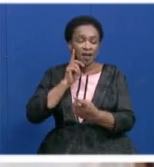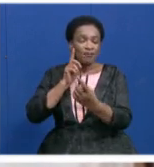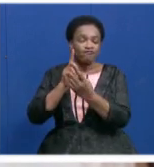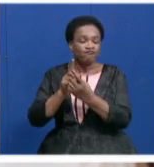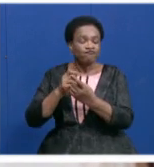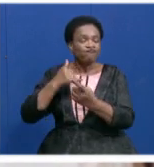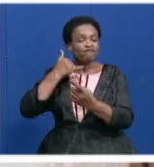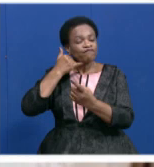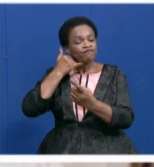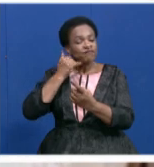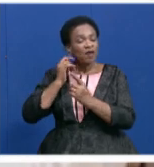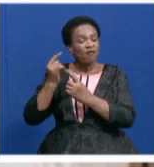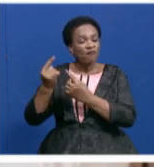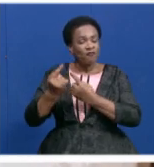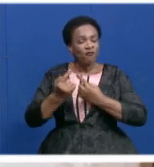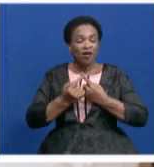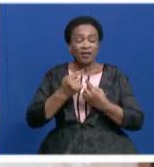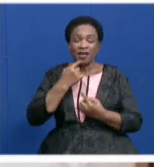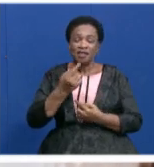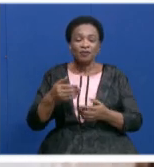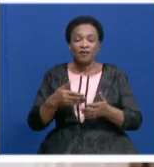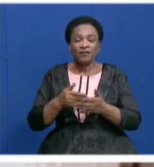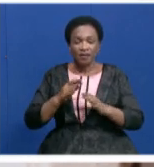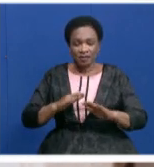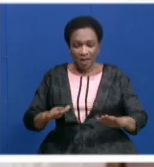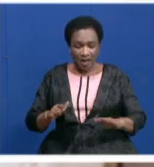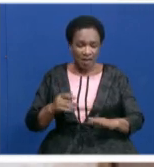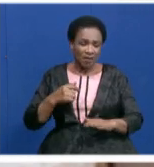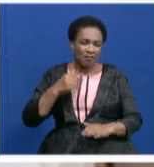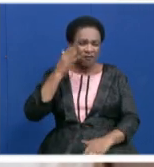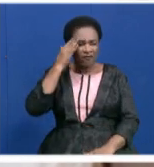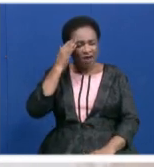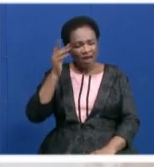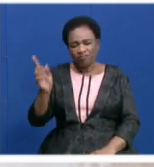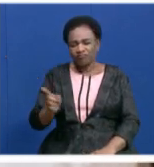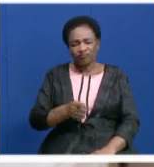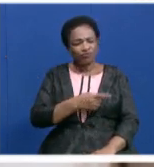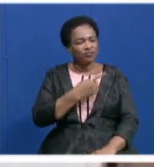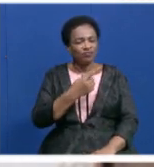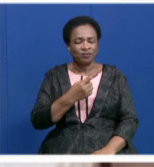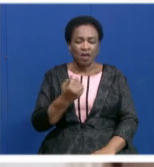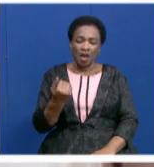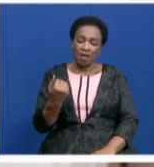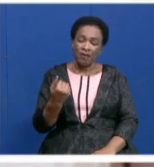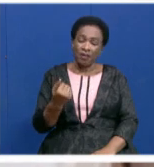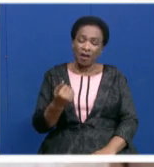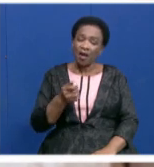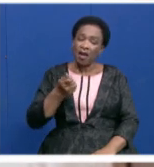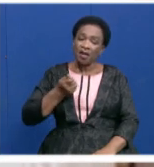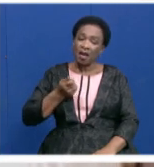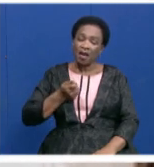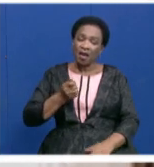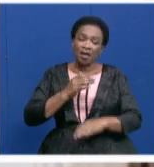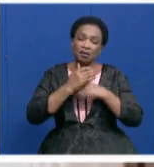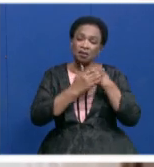nyuma akema nimes nikaj tu nita nya akia dada samani